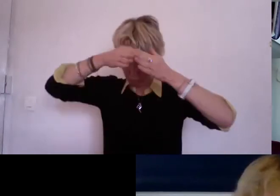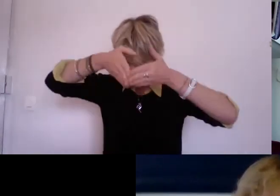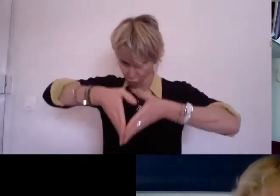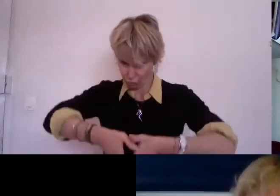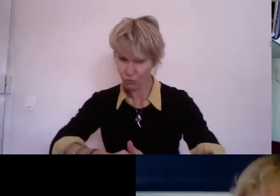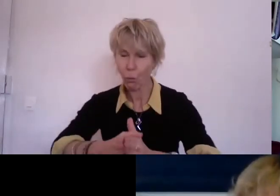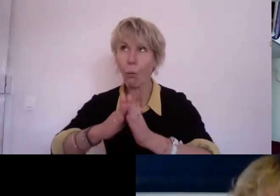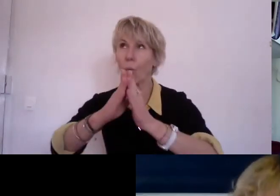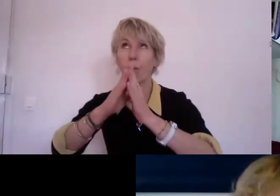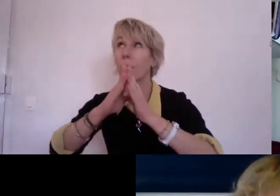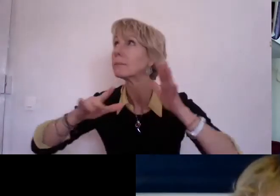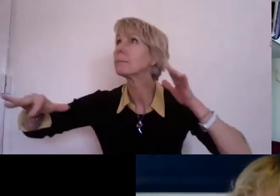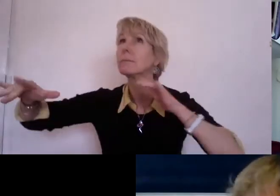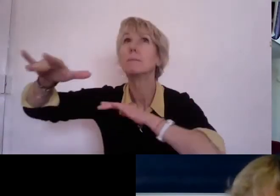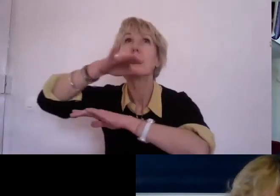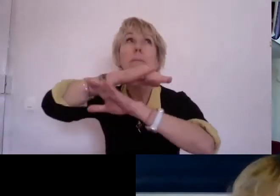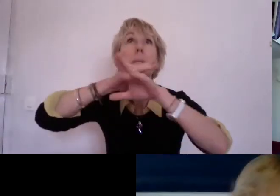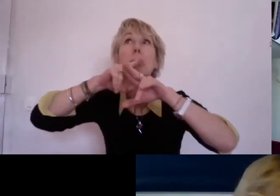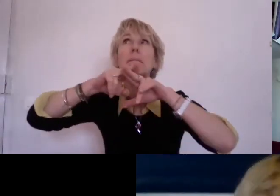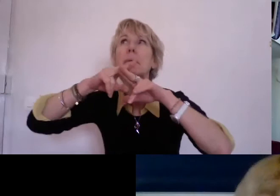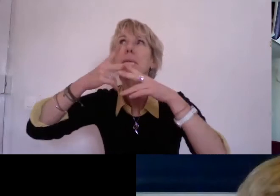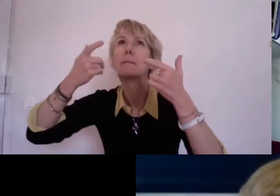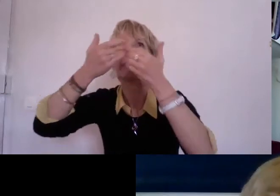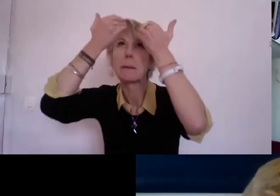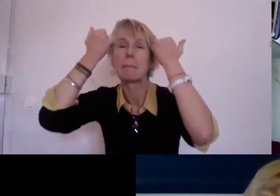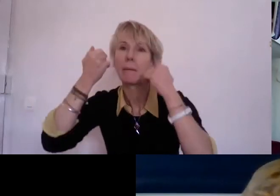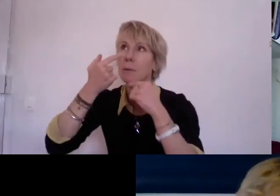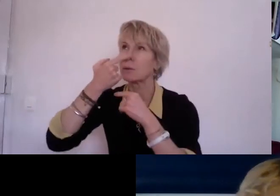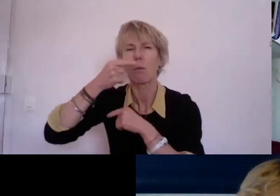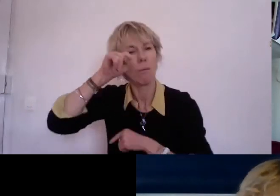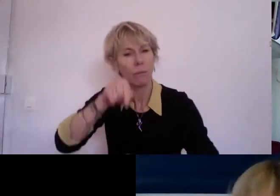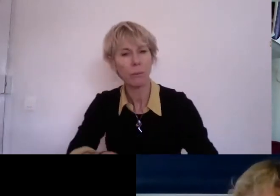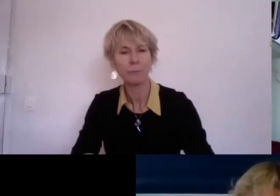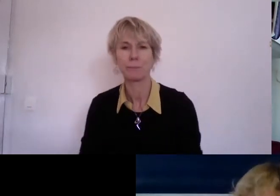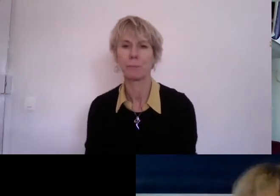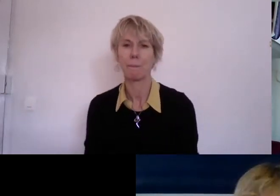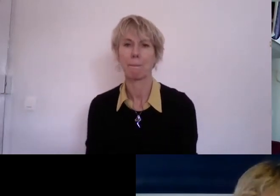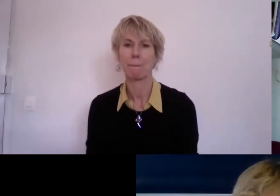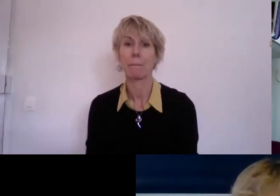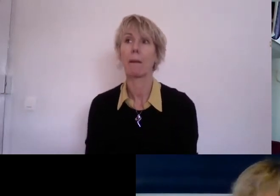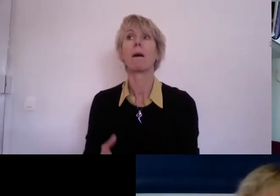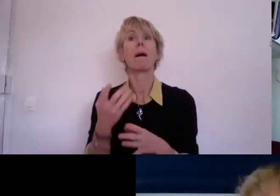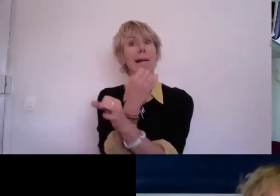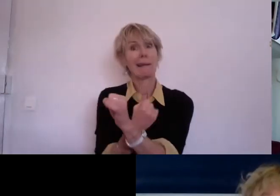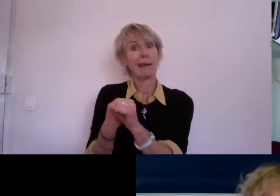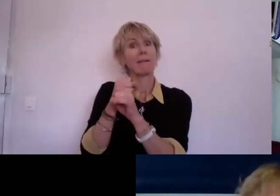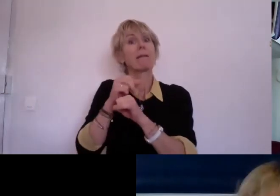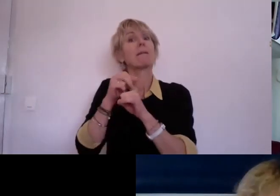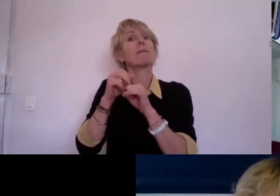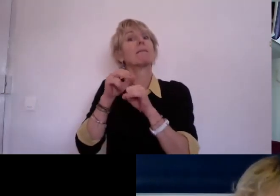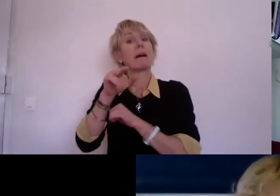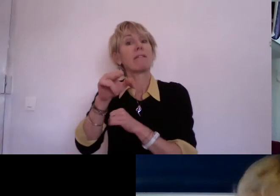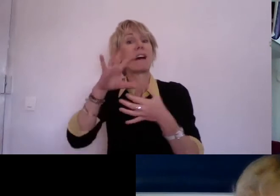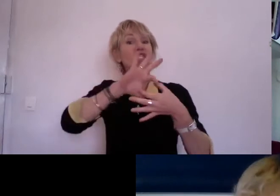vide, mais que nous pensons absolument nécessaire, c'est notre chaîne télé. Alors, on va